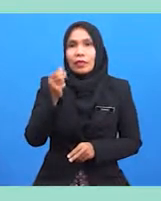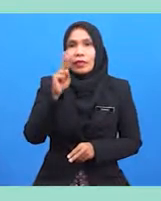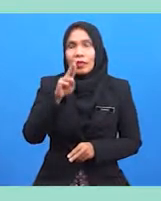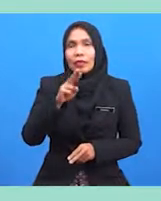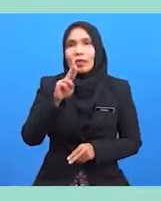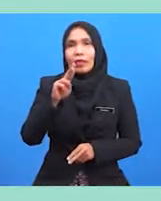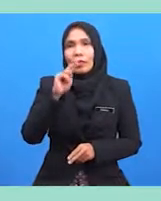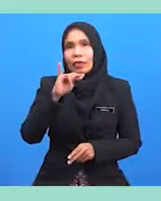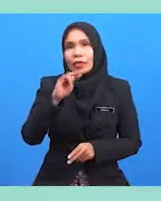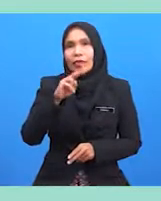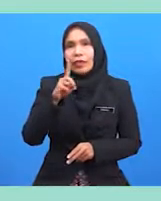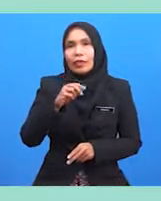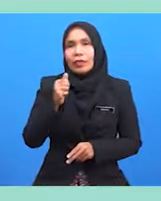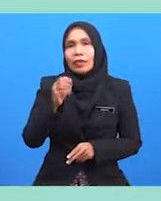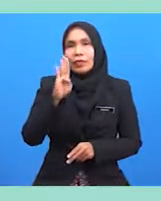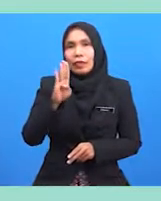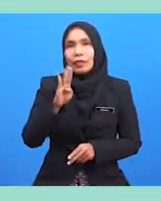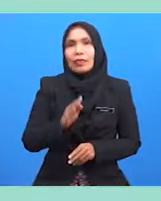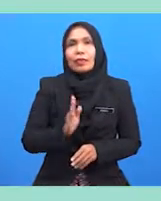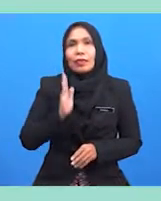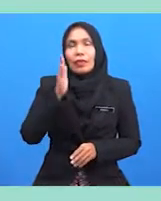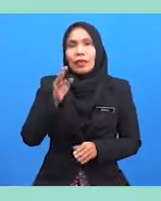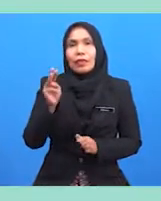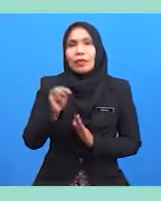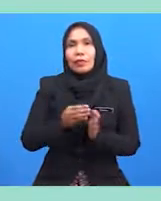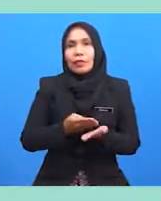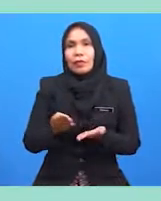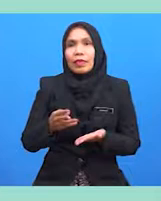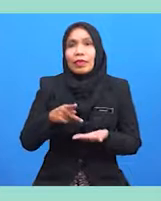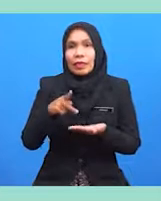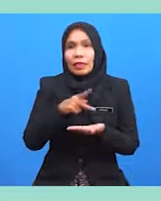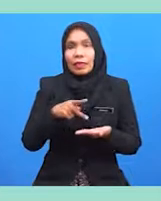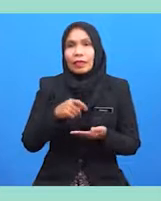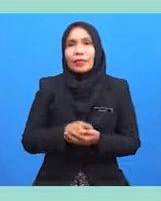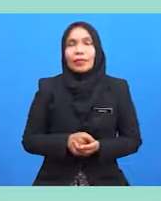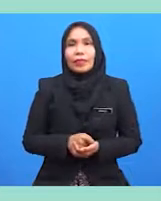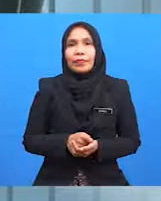kesan kepada keupayaan bank perdagangan memberi pinjaman.